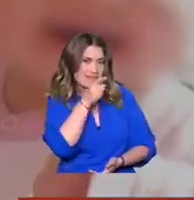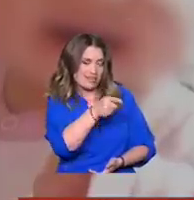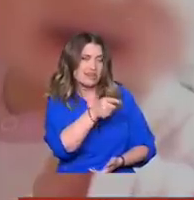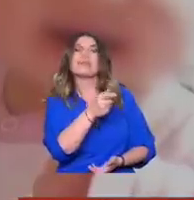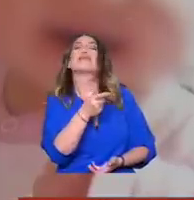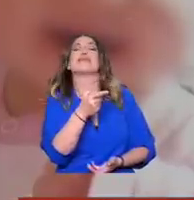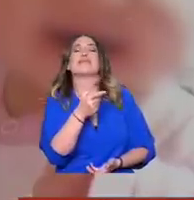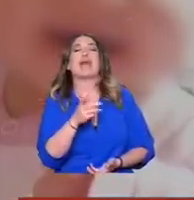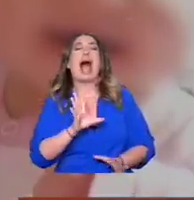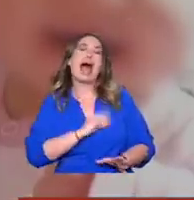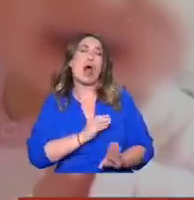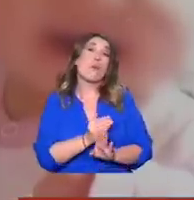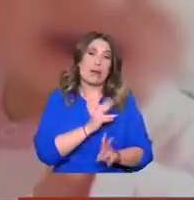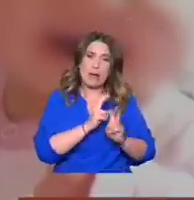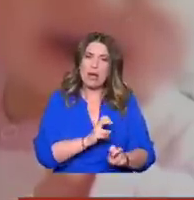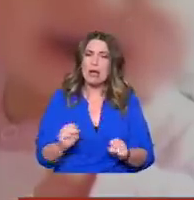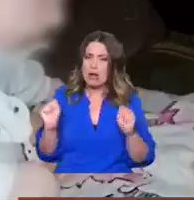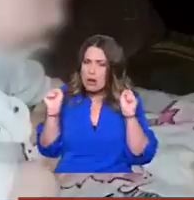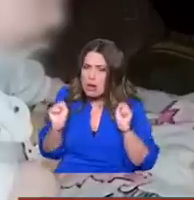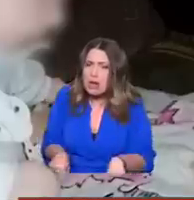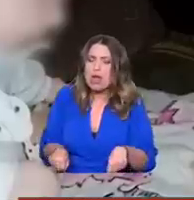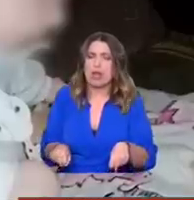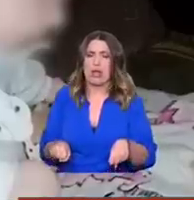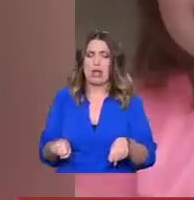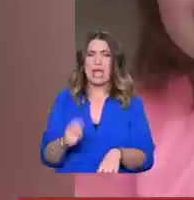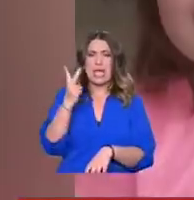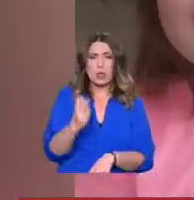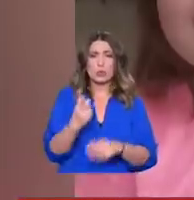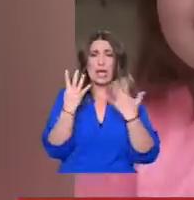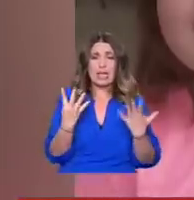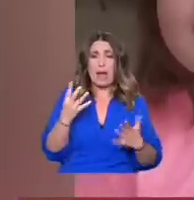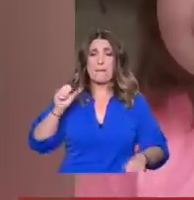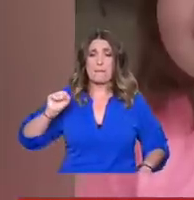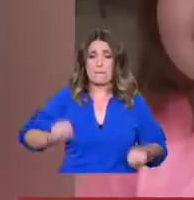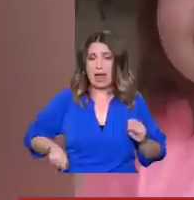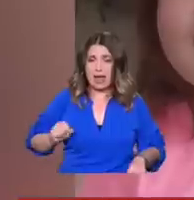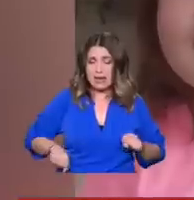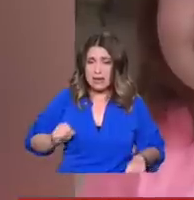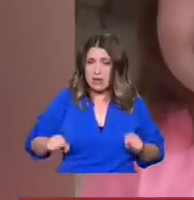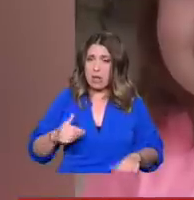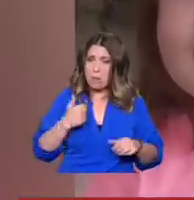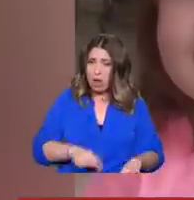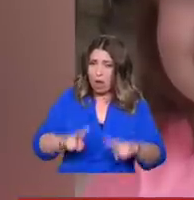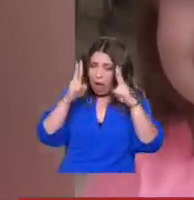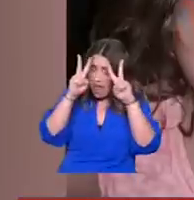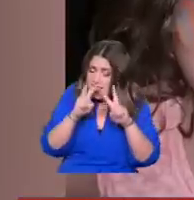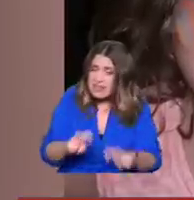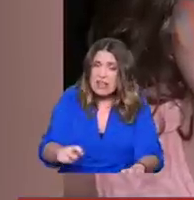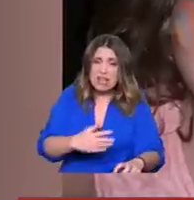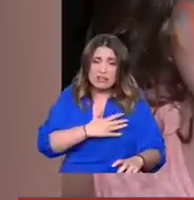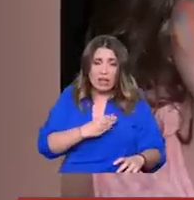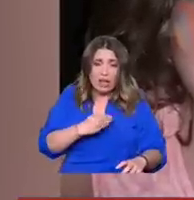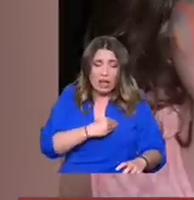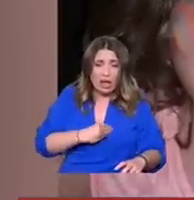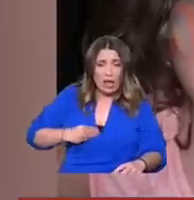έγινε ο θάνατος τη Ήρυδα, η παιδίατρος μου έστειλε την Τζορτζίνα στις 29 Τρίτου του 2021,